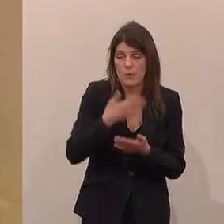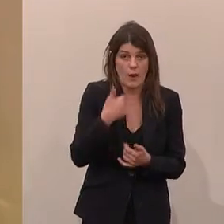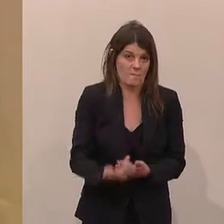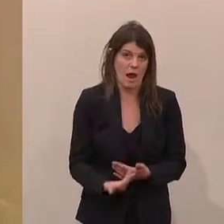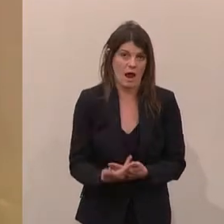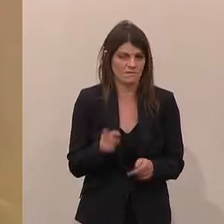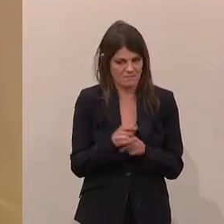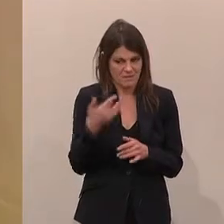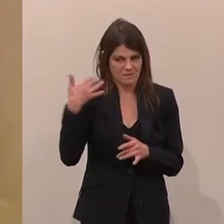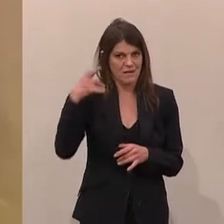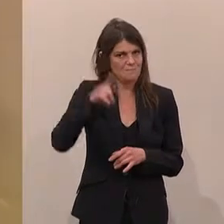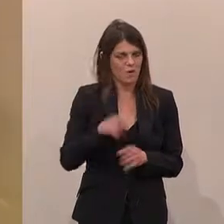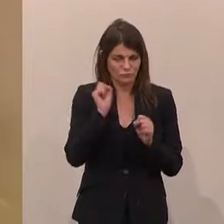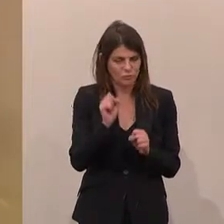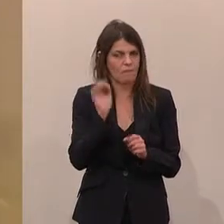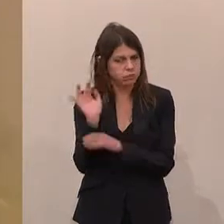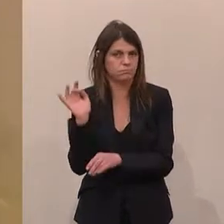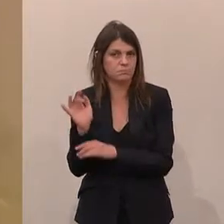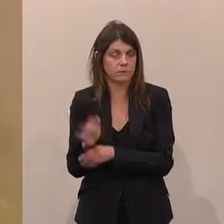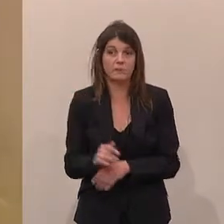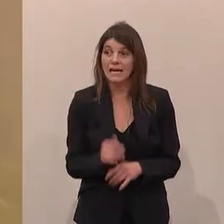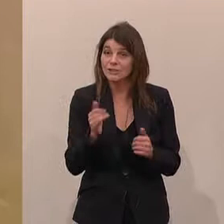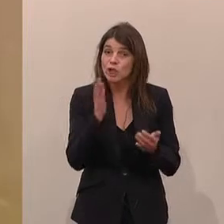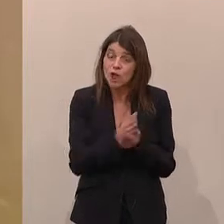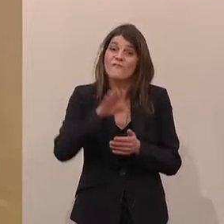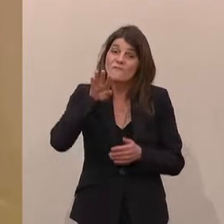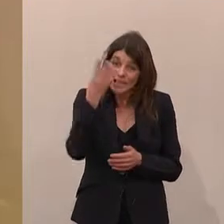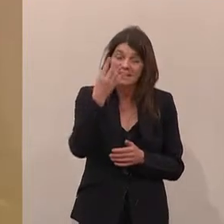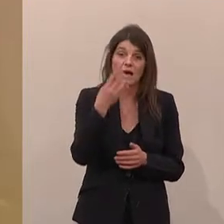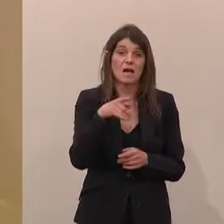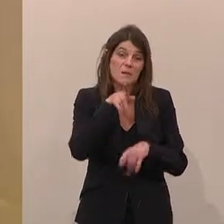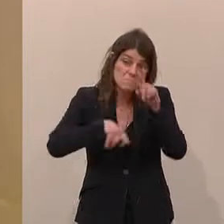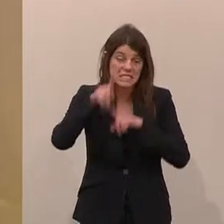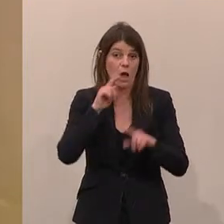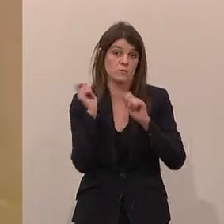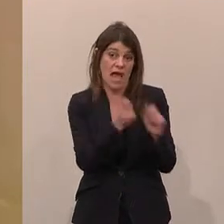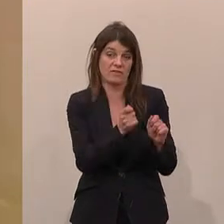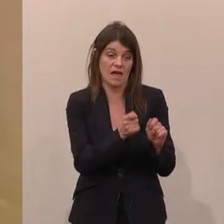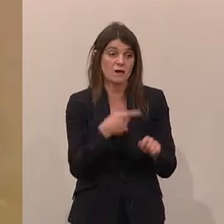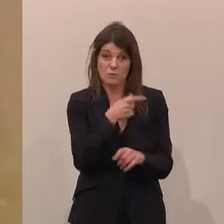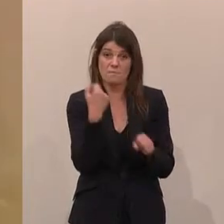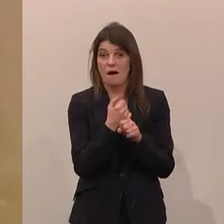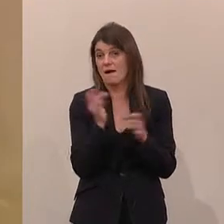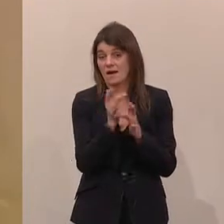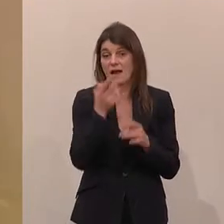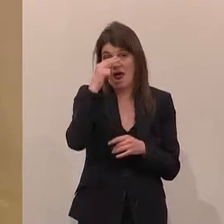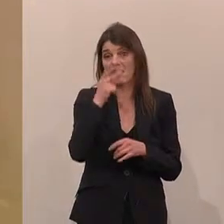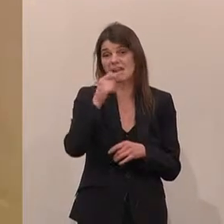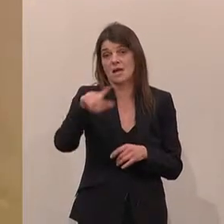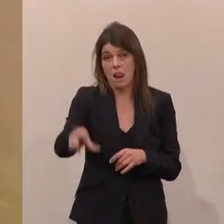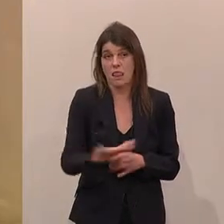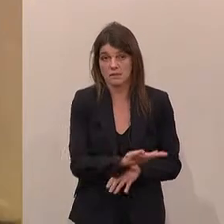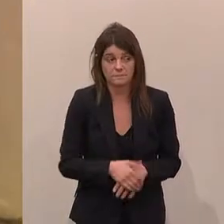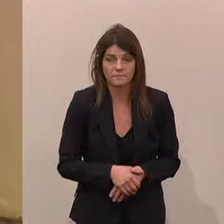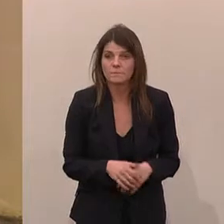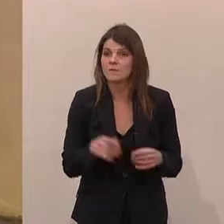in den letzten Monaten. Das ist mittlerweile der vierte Misstrauensantrag, der von Ihnen gegen Herbert Kickl eingebracht wird. Und